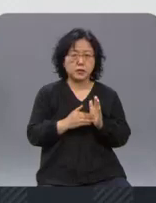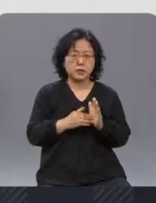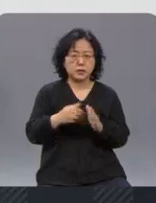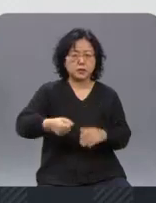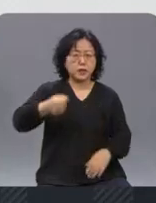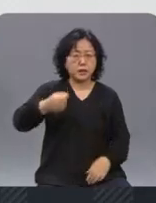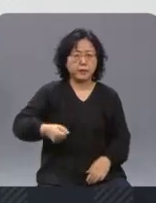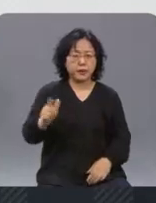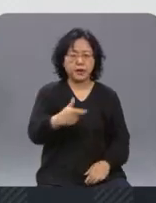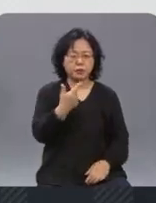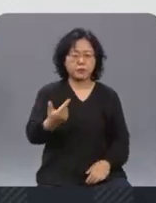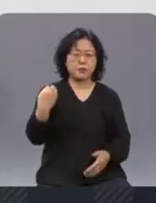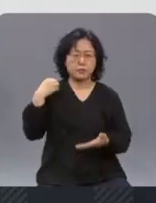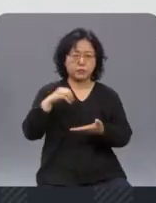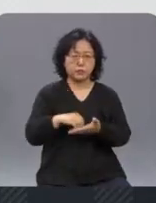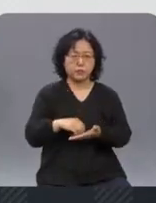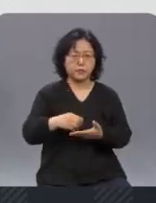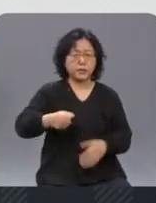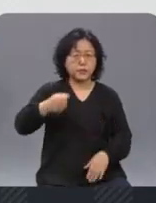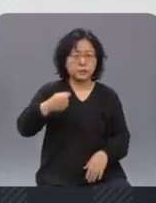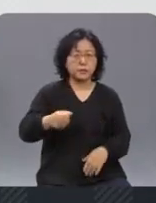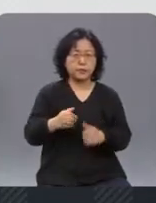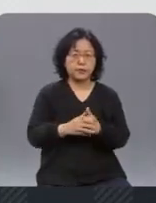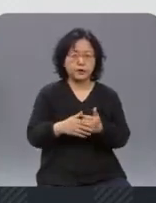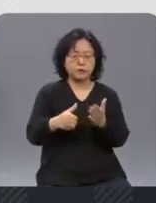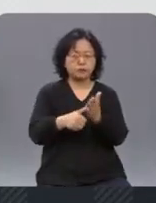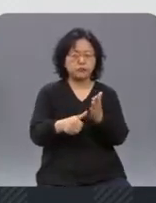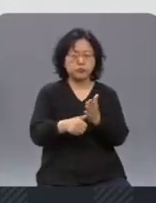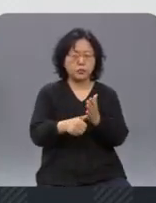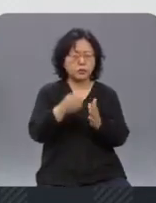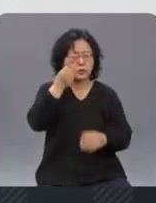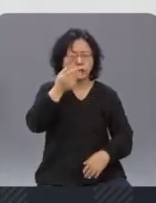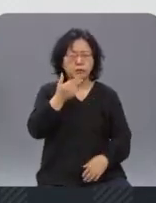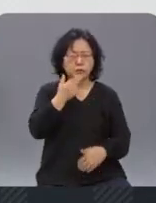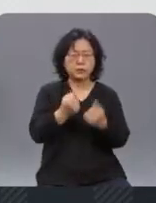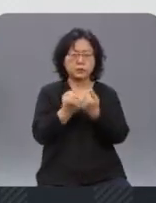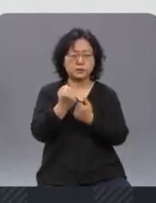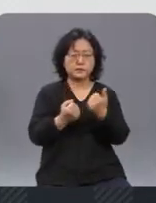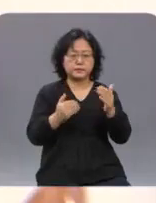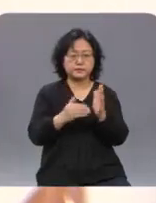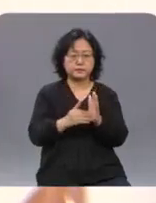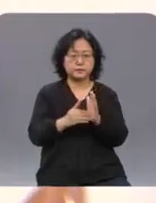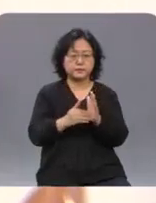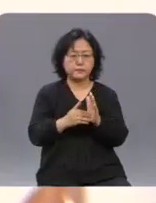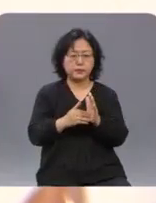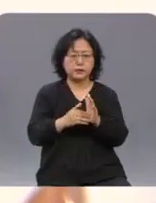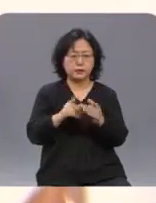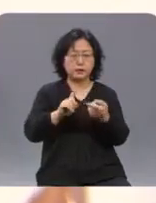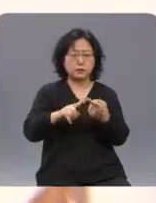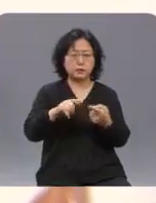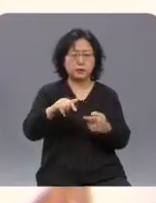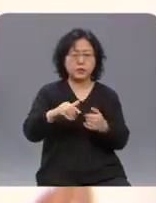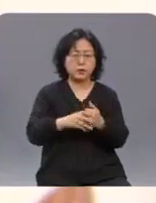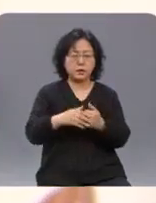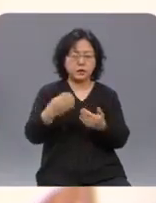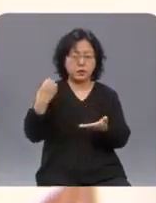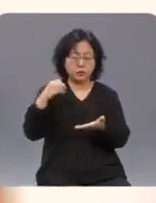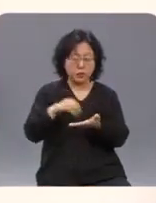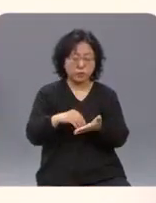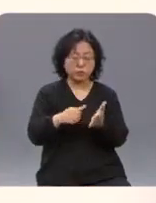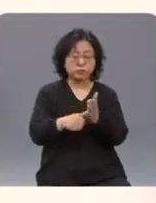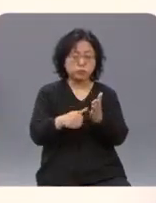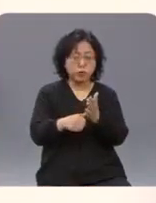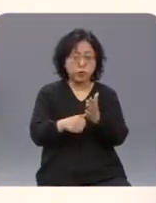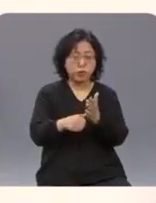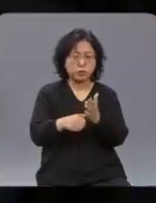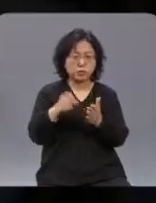함께 해당 제품은 하루만에 환불된 핸드백으로 품질에는 이상이 없다고 설명했습니다 이에 고씨는 반품된 제품을 알리지